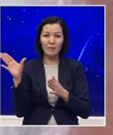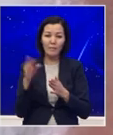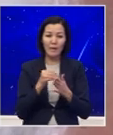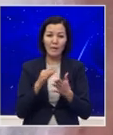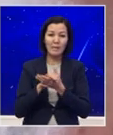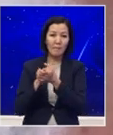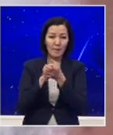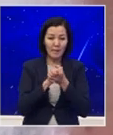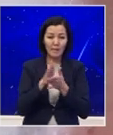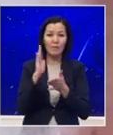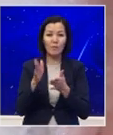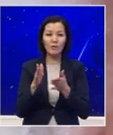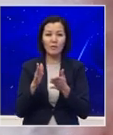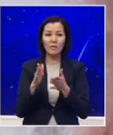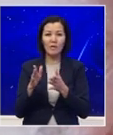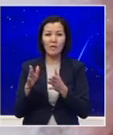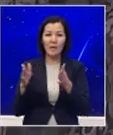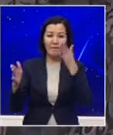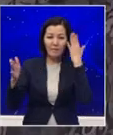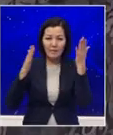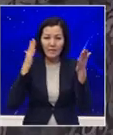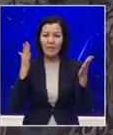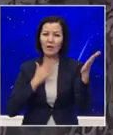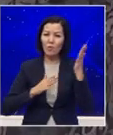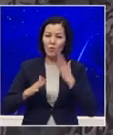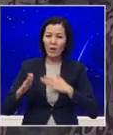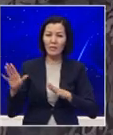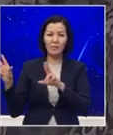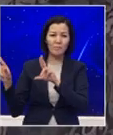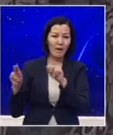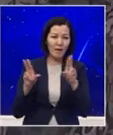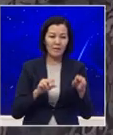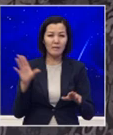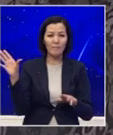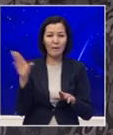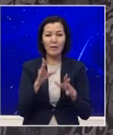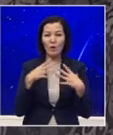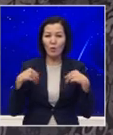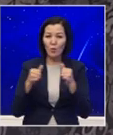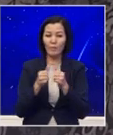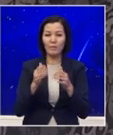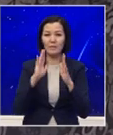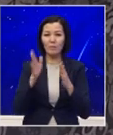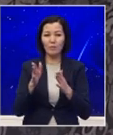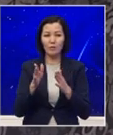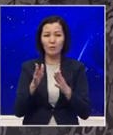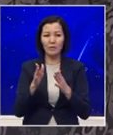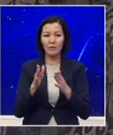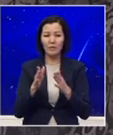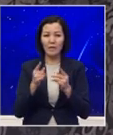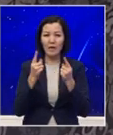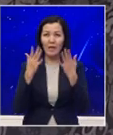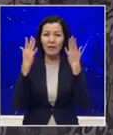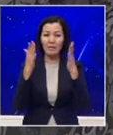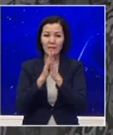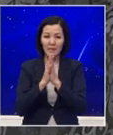болсын. Шаңғырықтан шат күліп, дазырғыңыз жүр селіп, ғай бірен қылық күшілтен қорғап қоршау жүрге Алла